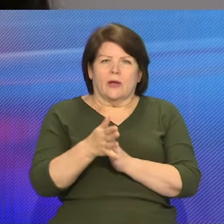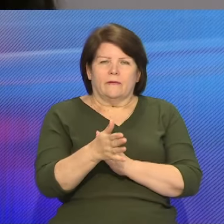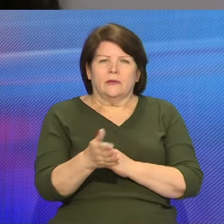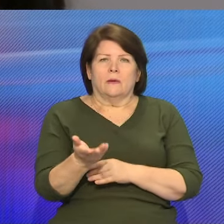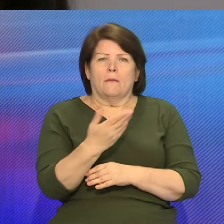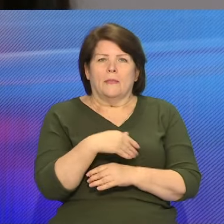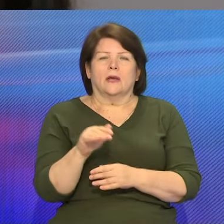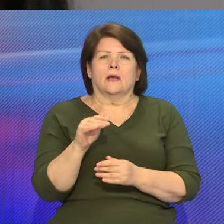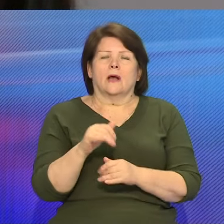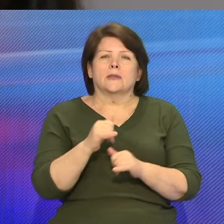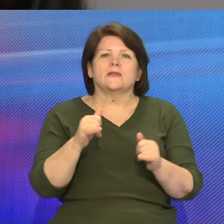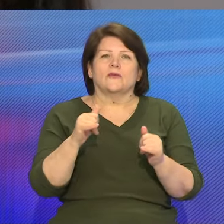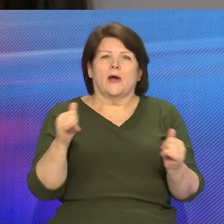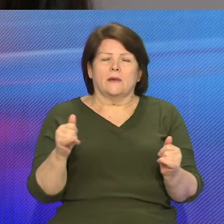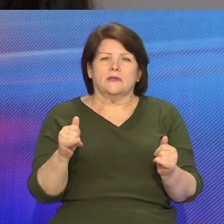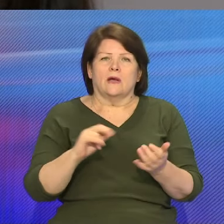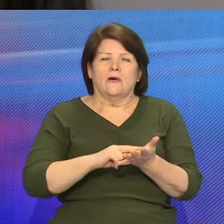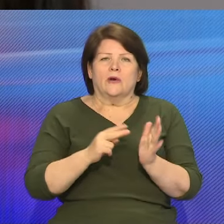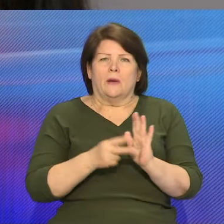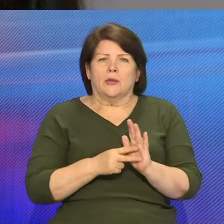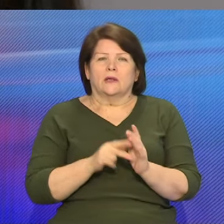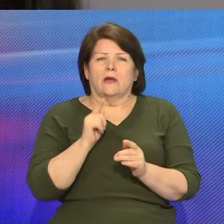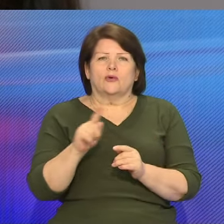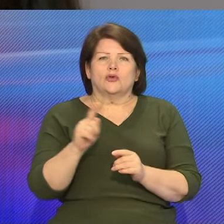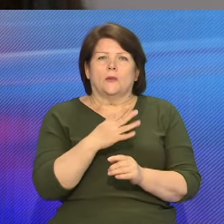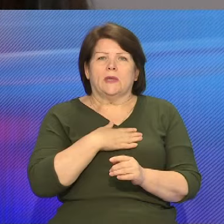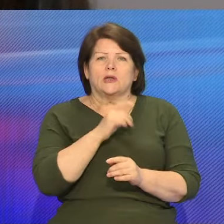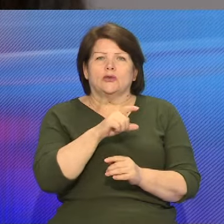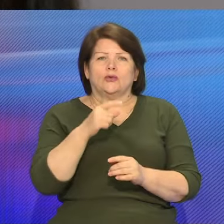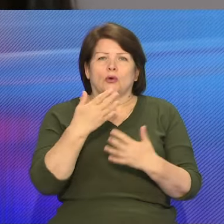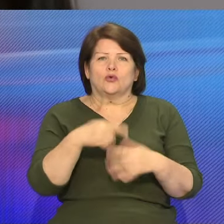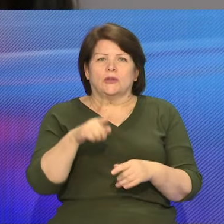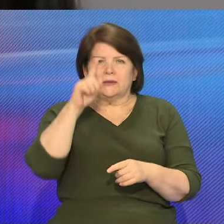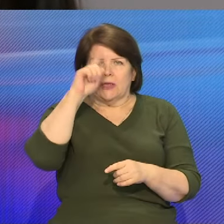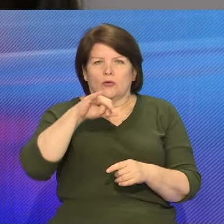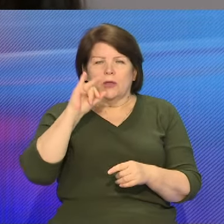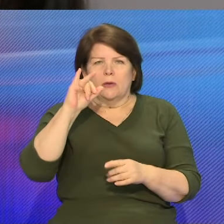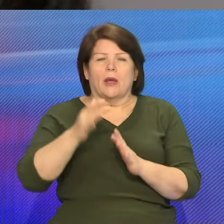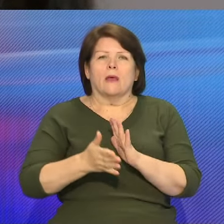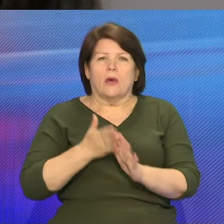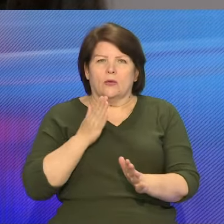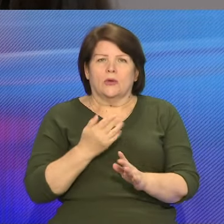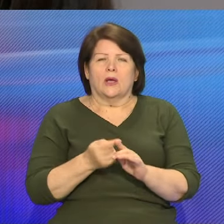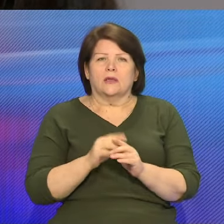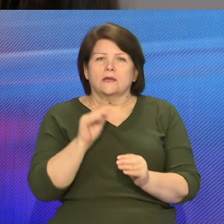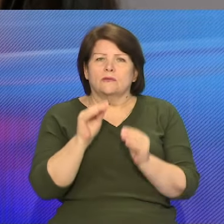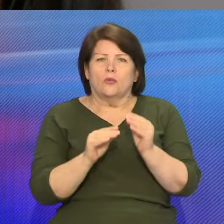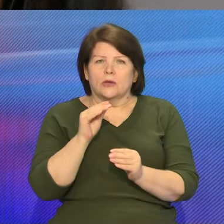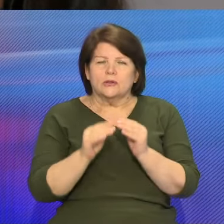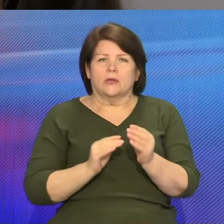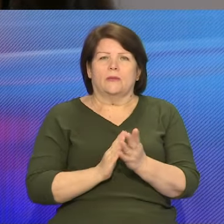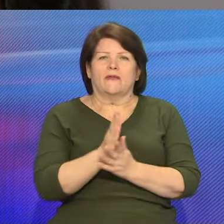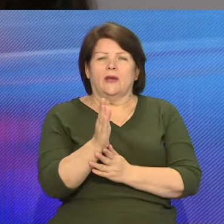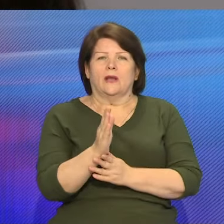по сути дела, развиваемся в рамках того, что наши люди уже умеют и понимают. Да? То есть это сборочное направление,